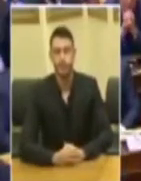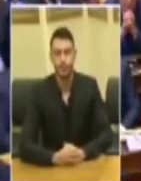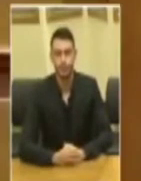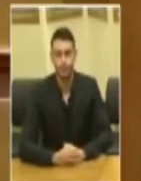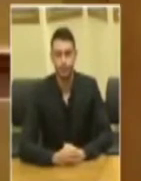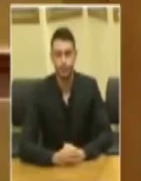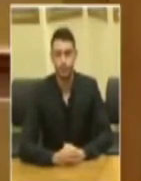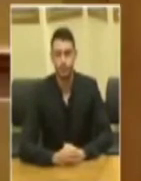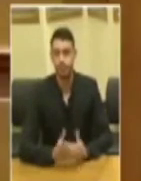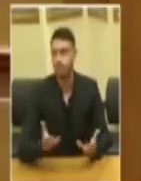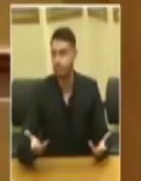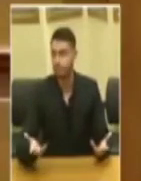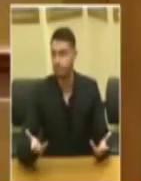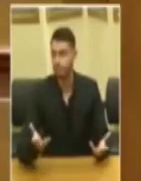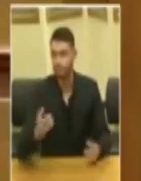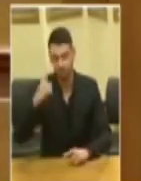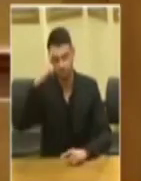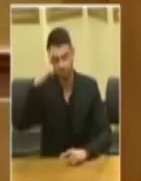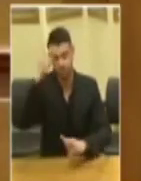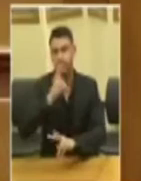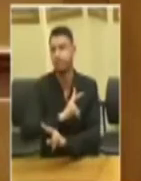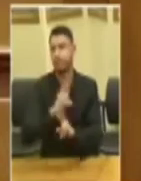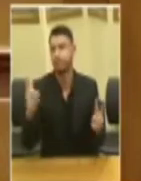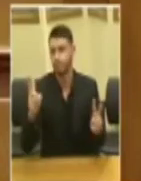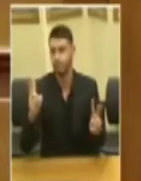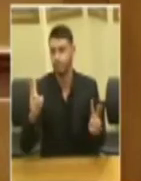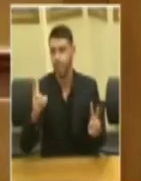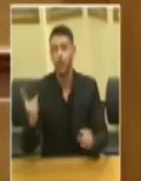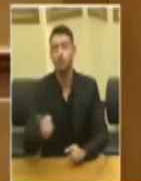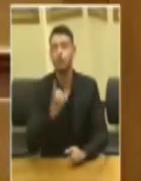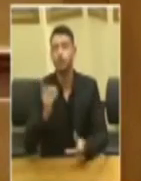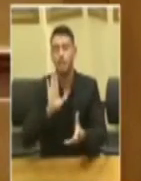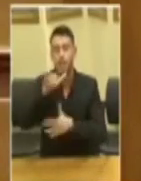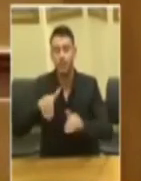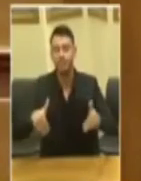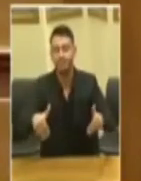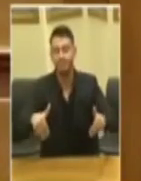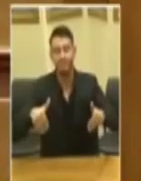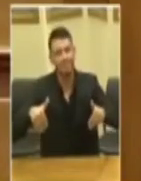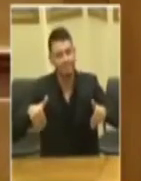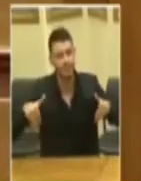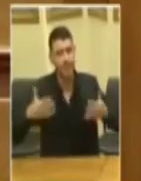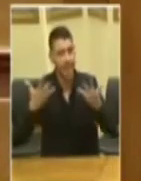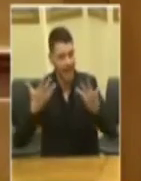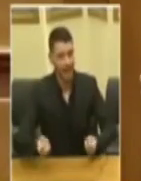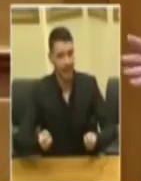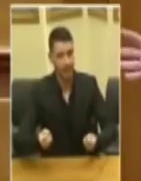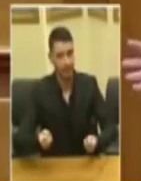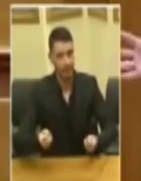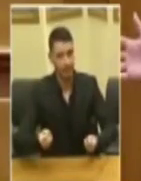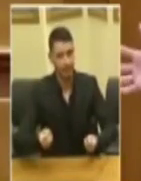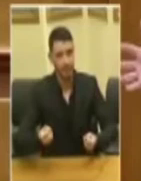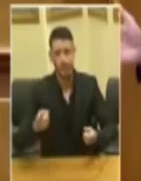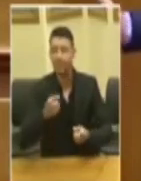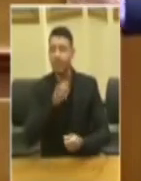Είναι άλλωστε σαφές ότι πίσω από τις υποχωρήσεις, τους συμβιβασμούς, πίσω από αυτό το απίστευτο